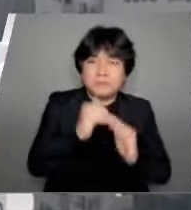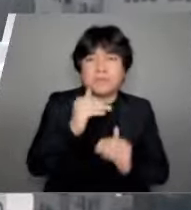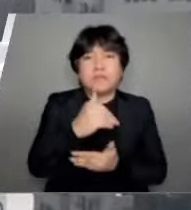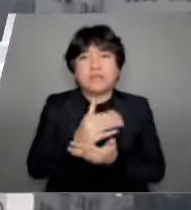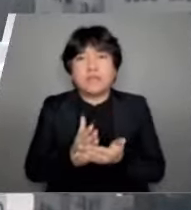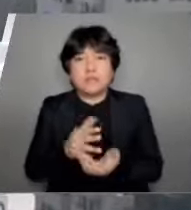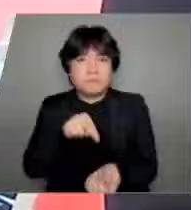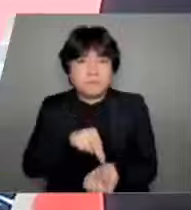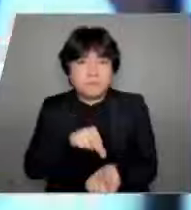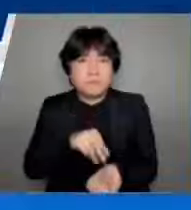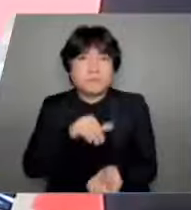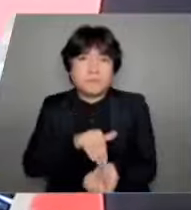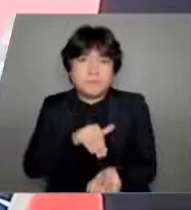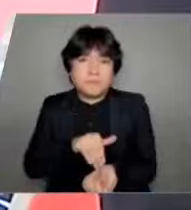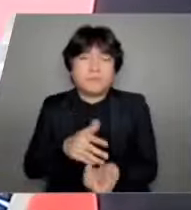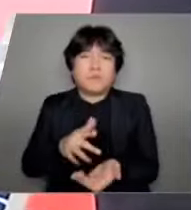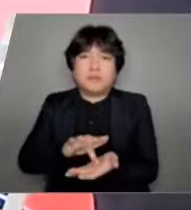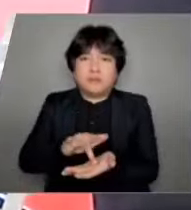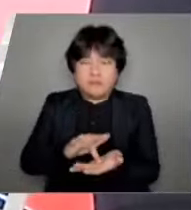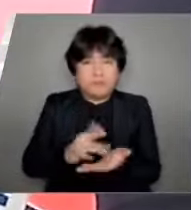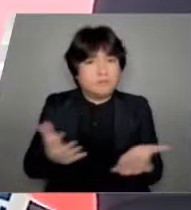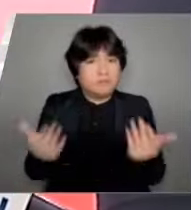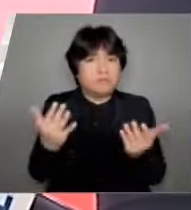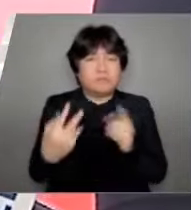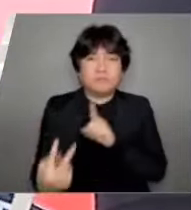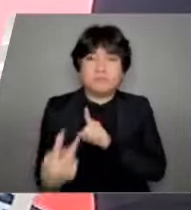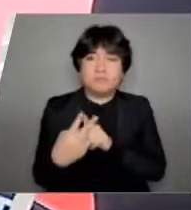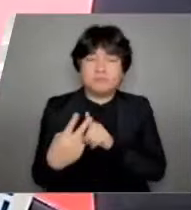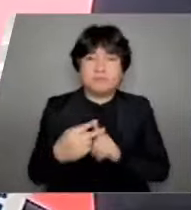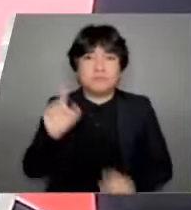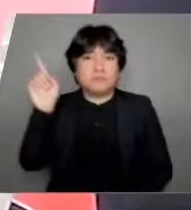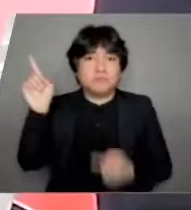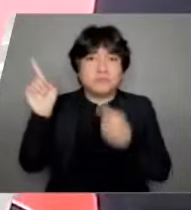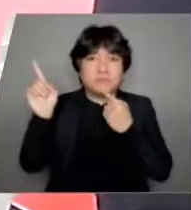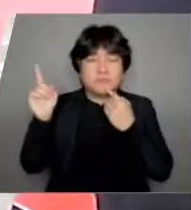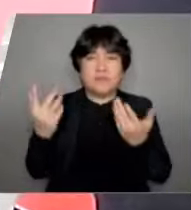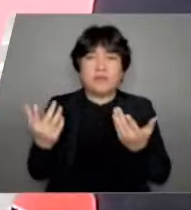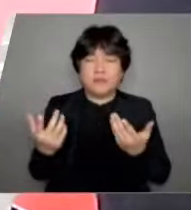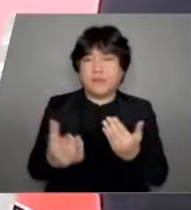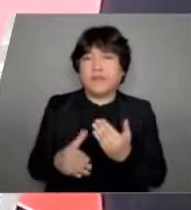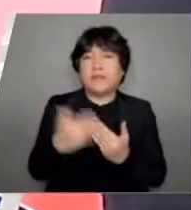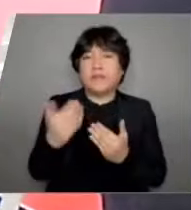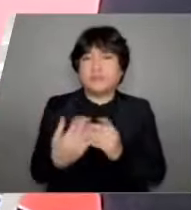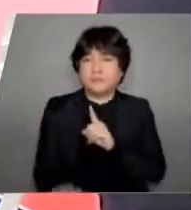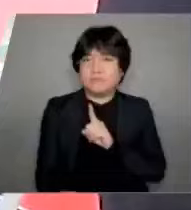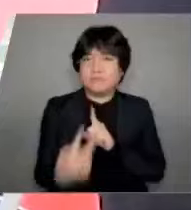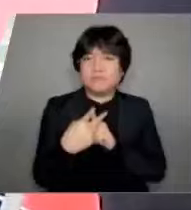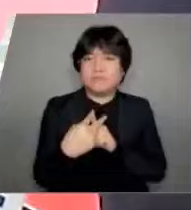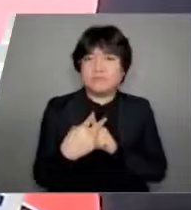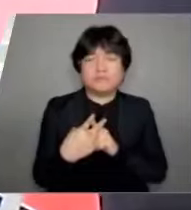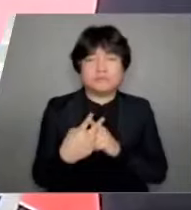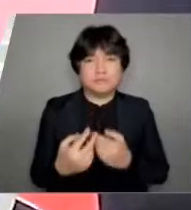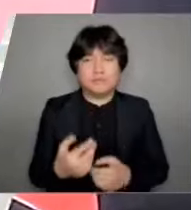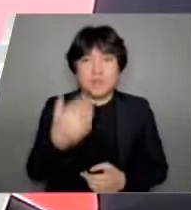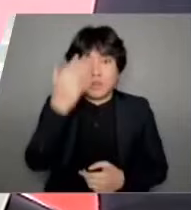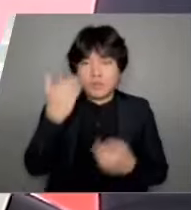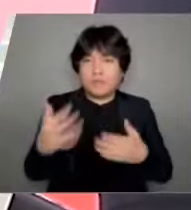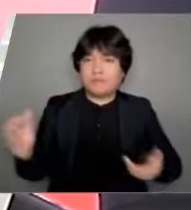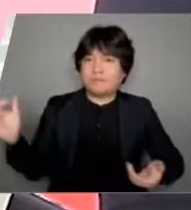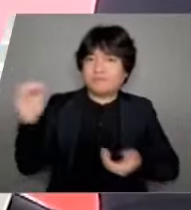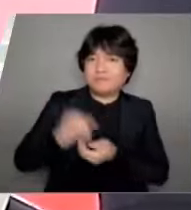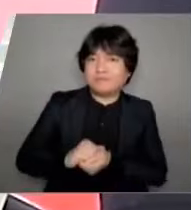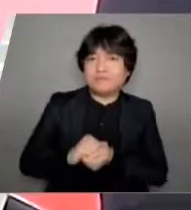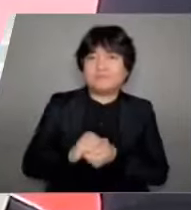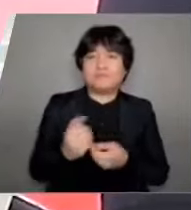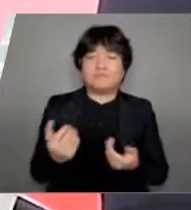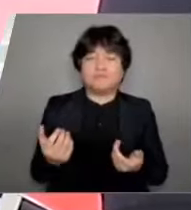licensed recruitment agencies, inaasahan natin na mas madali. Kasi nga, nandoon na mismo sila. Nandoon na yung, kumbagay, physically, hindi ka